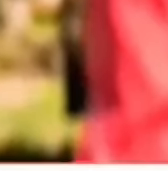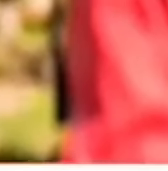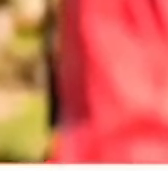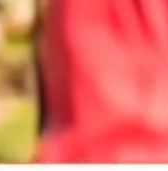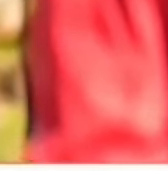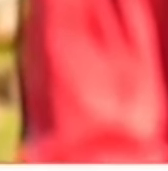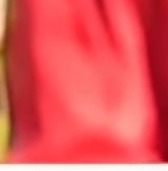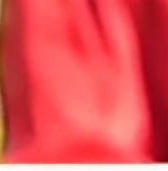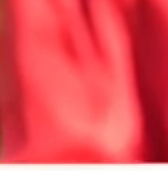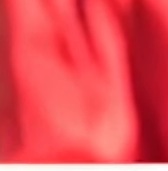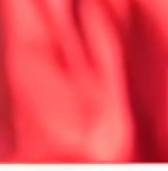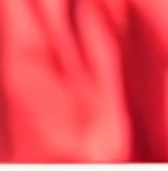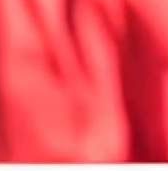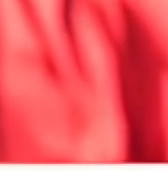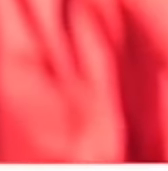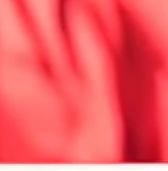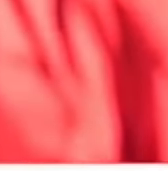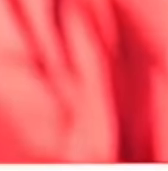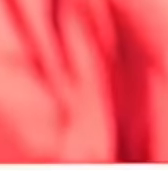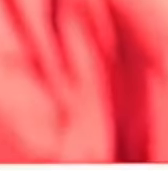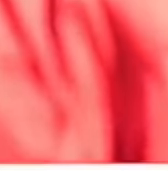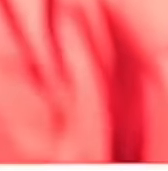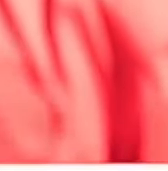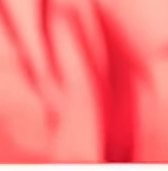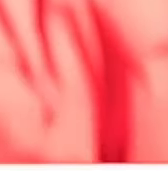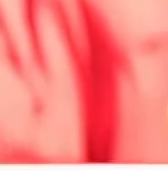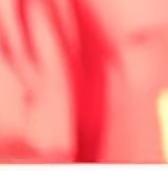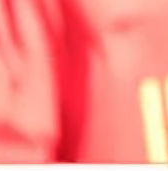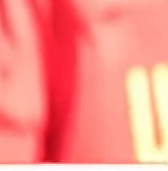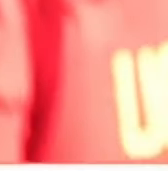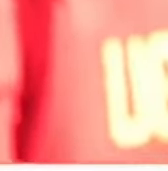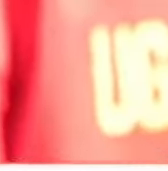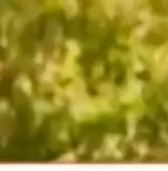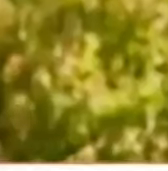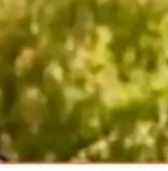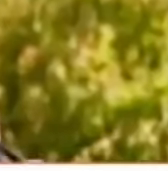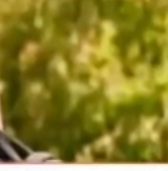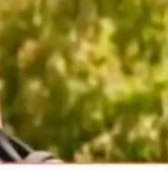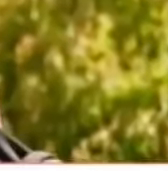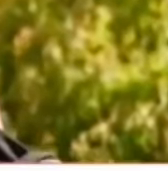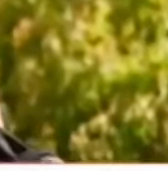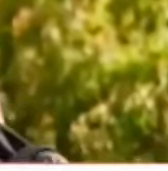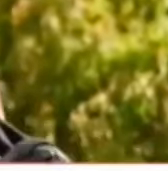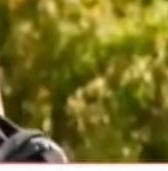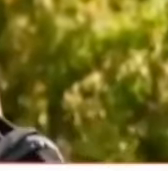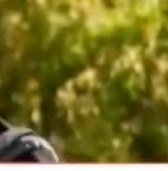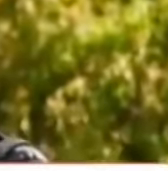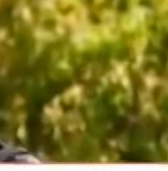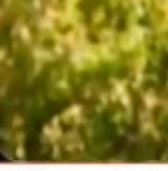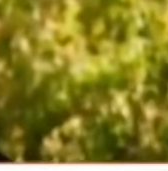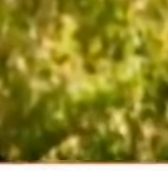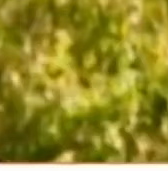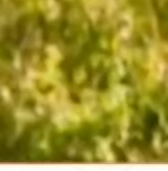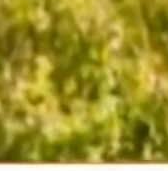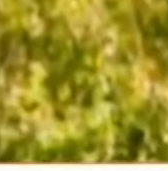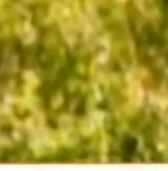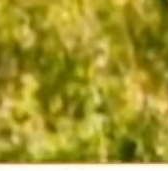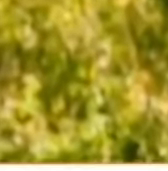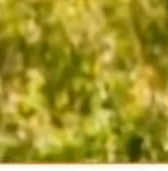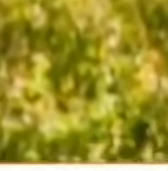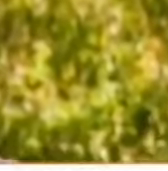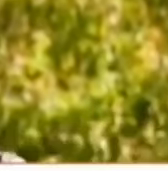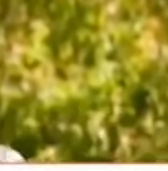z'amaato, ekitegeeza nti gino gy'emizannyo gy'Olympics gyasembye okwetabamu. Omuzungu Kathleen Nobo w'emyaka 29 nga yazaalibwa